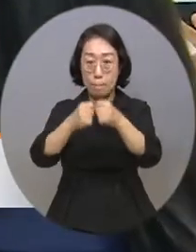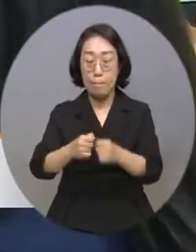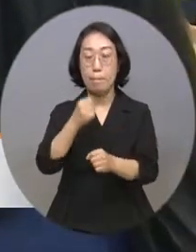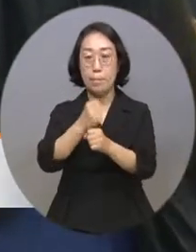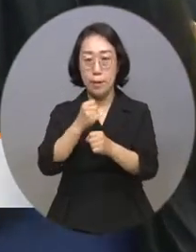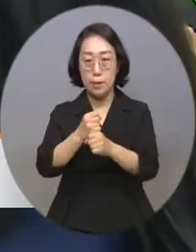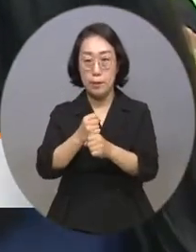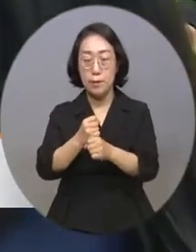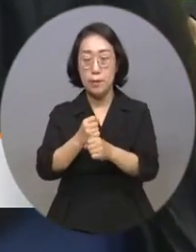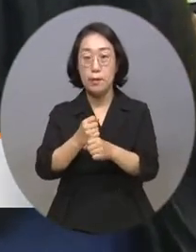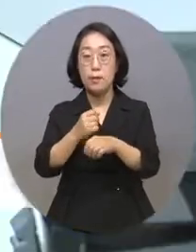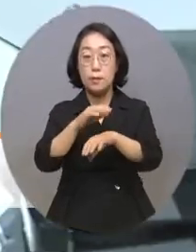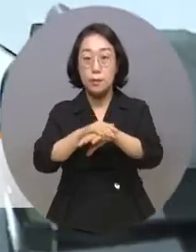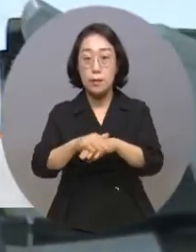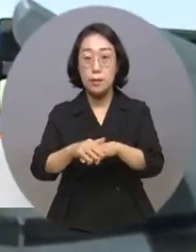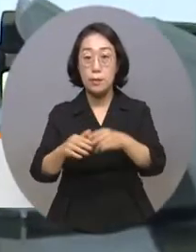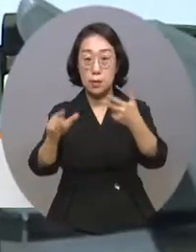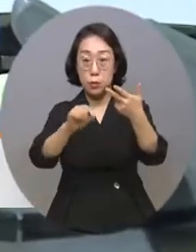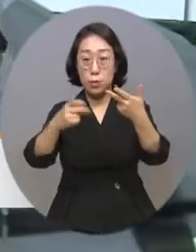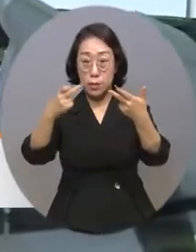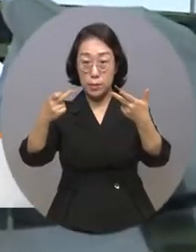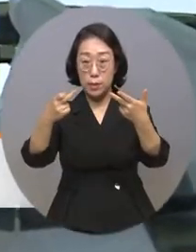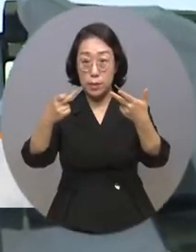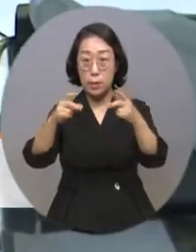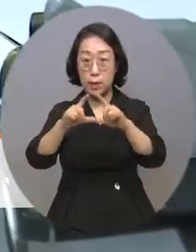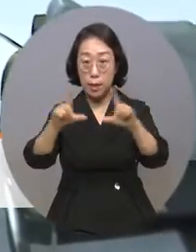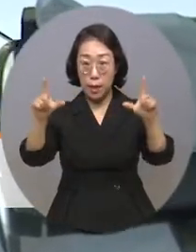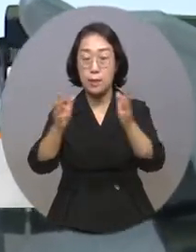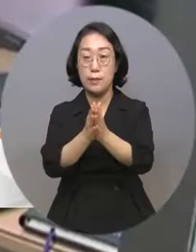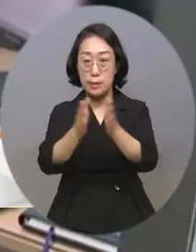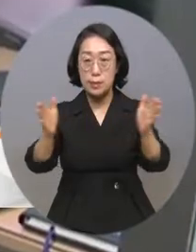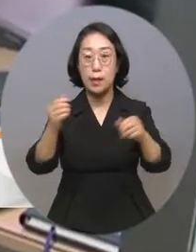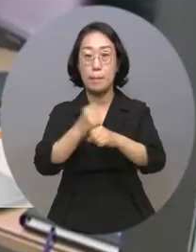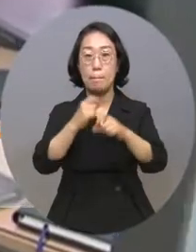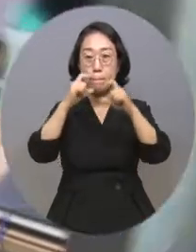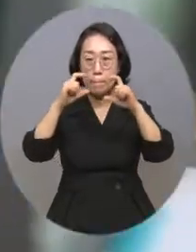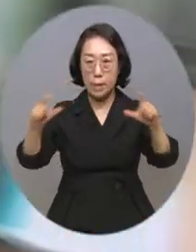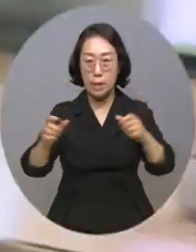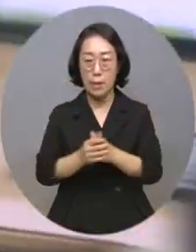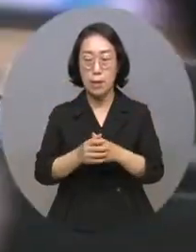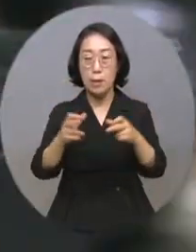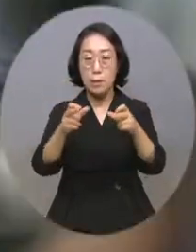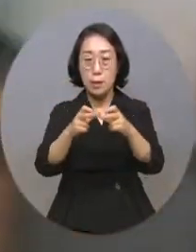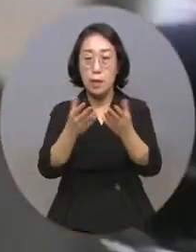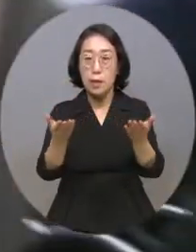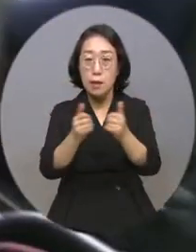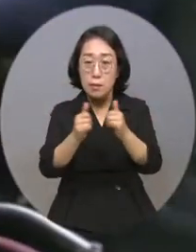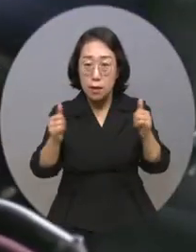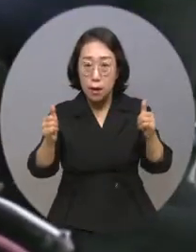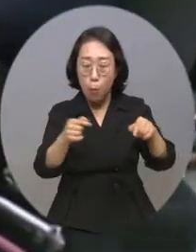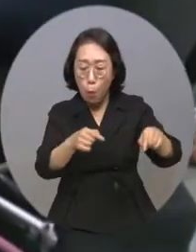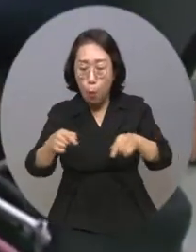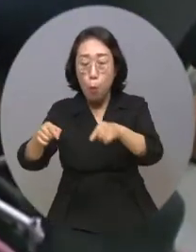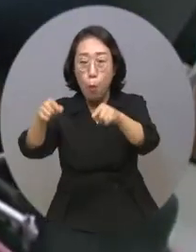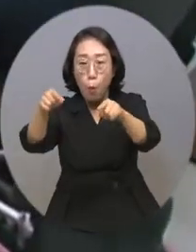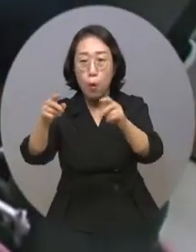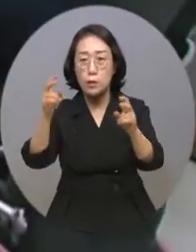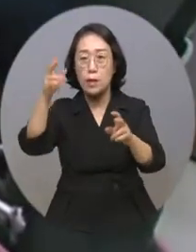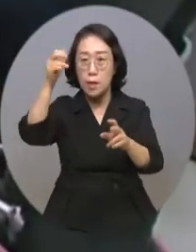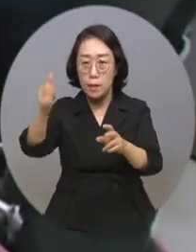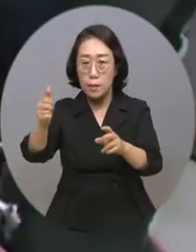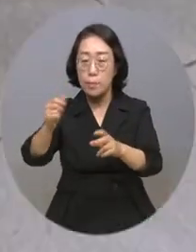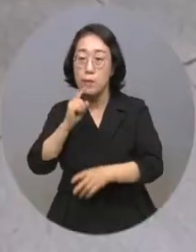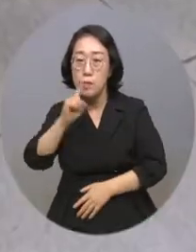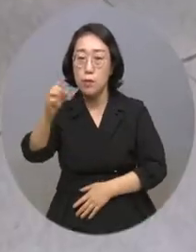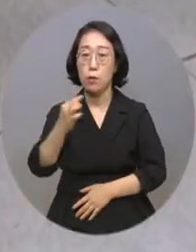시행령 개정안은 지난 12일자로 본격 시행됐습니다. 앞서 장애인 근로자는 사업주 신청을 통해서만 직업생활에